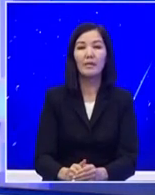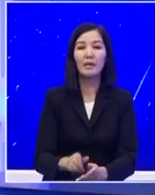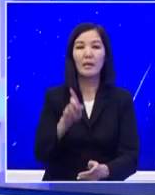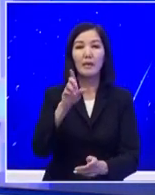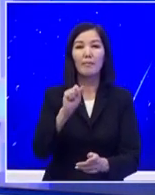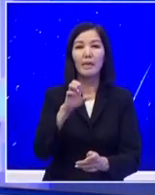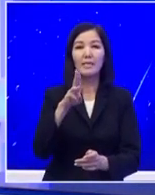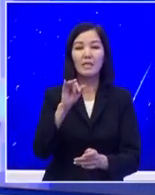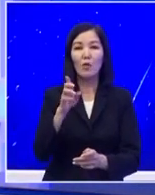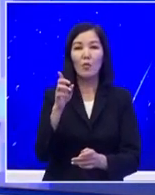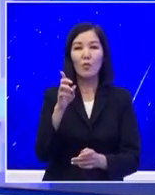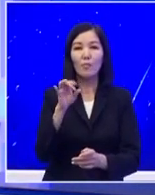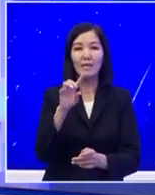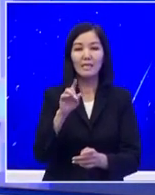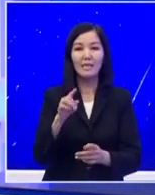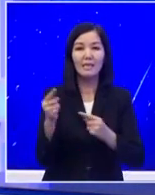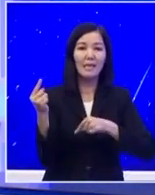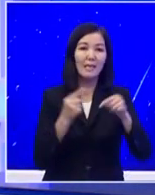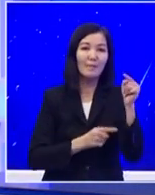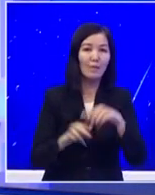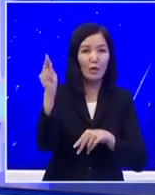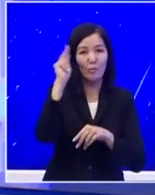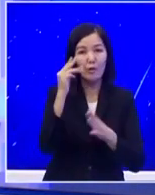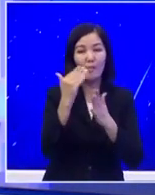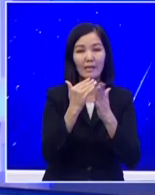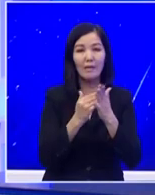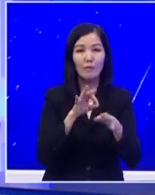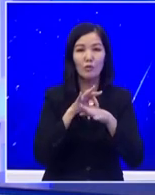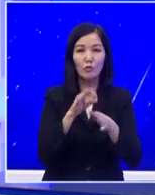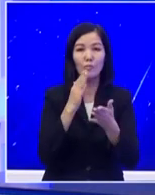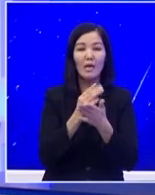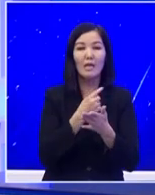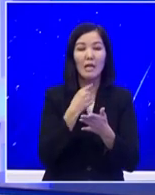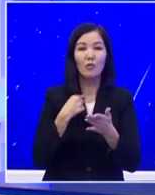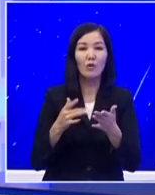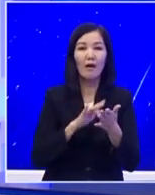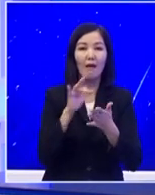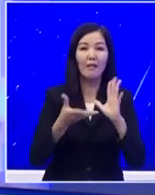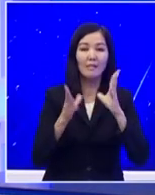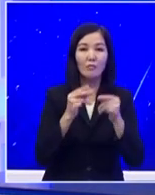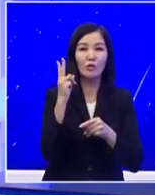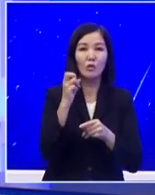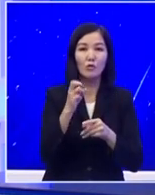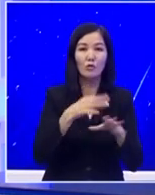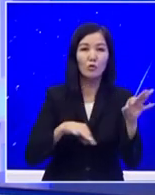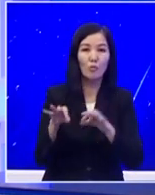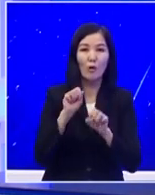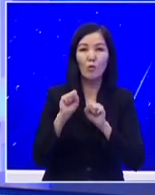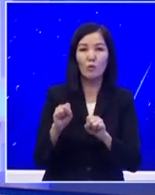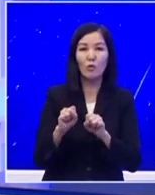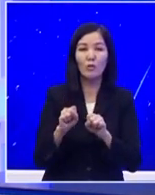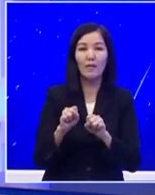Бастау бизнес кәсіпкерлікке баулу бағдарламасы жұмыс үстінде. Талдықорған қаласы бойынша 200-ден аса адам жоба қолдауымен үлкенді